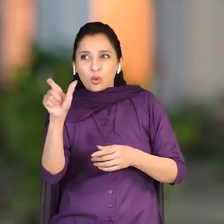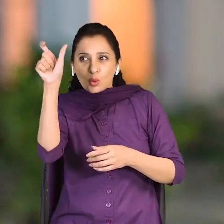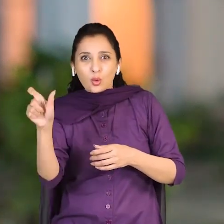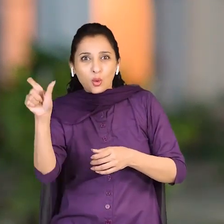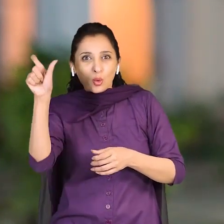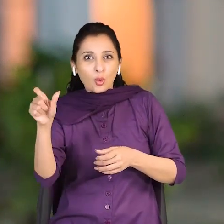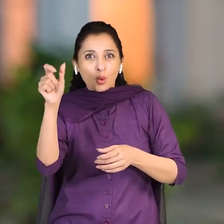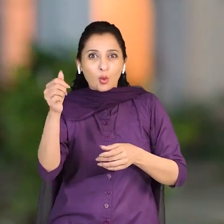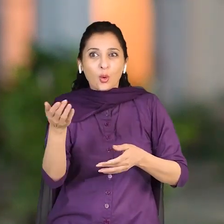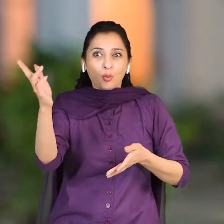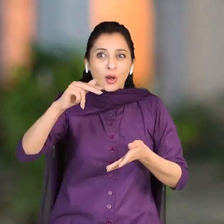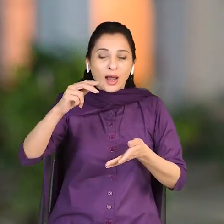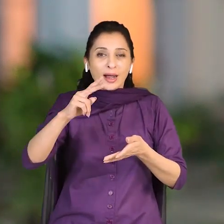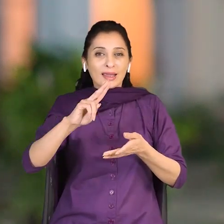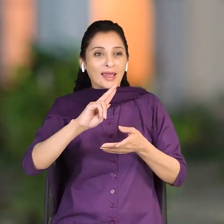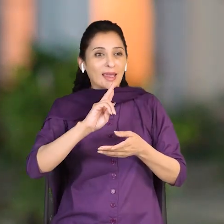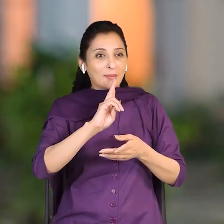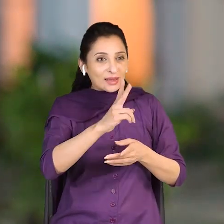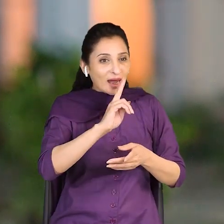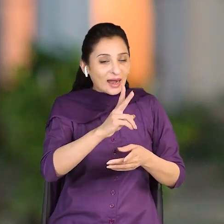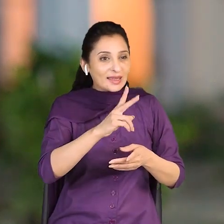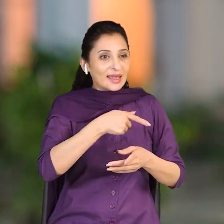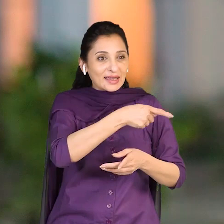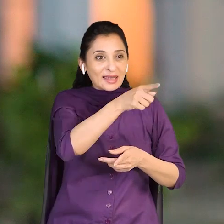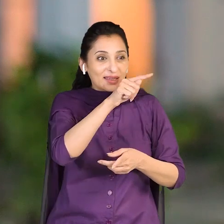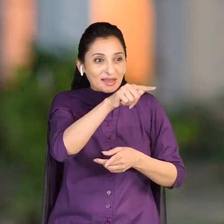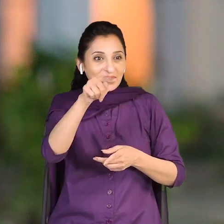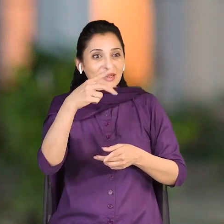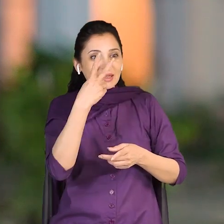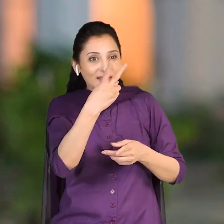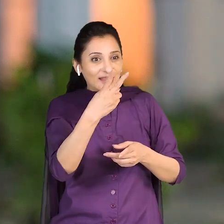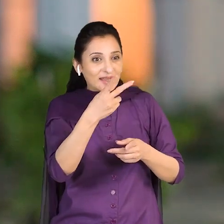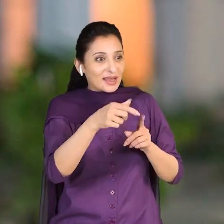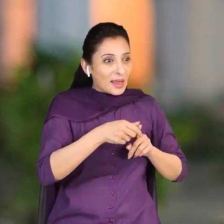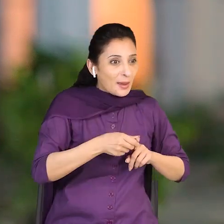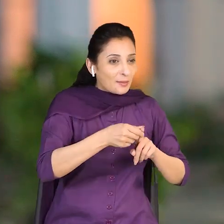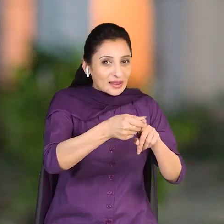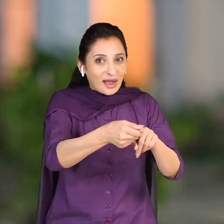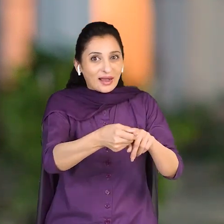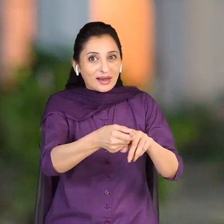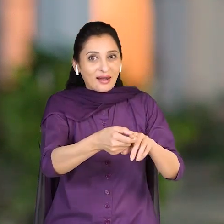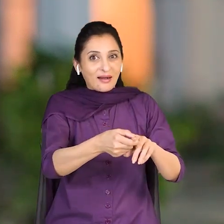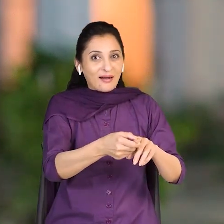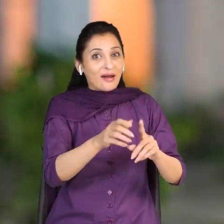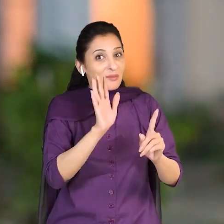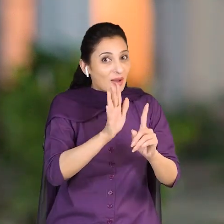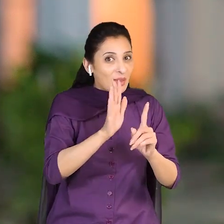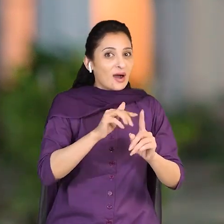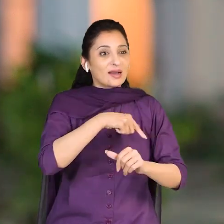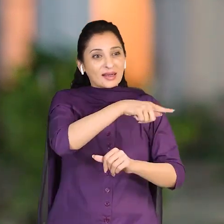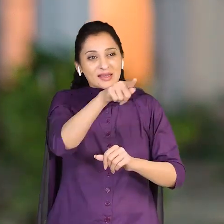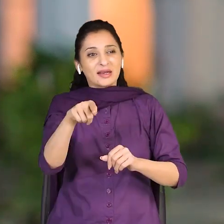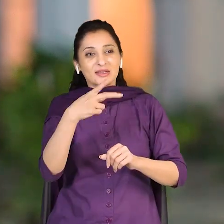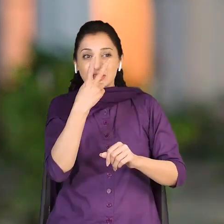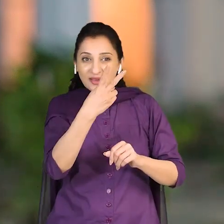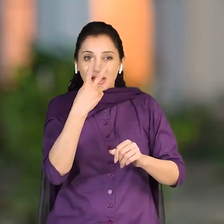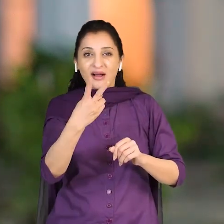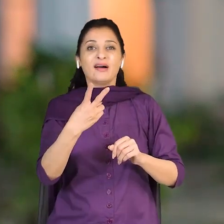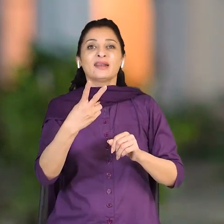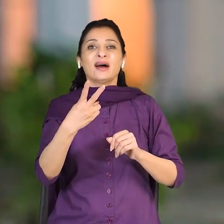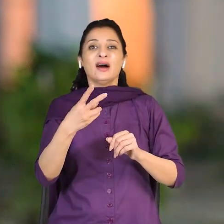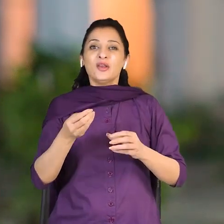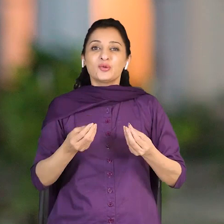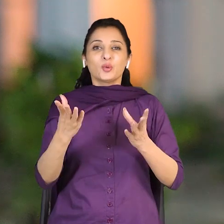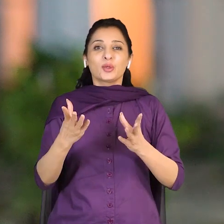कल्चरल एक्टिविटीज़ शुरू की हैं। कल्चरल एक्टिविटीज़ जैसे कि ढोल वाला है और कुछ हमारे ऐसे आर्टिजन्स